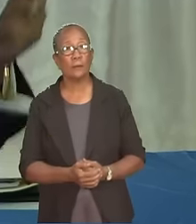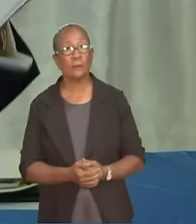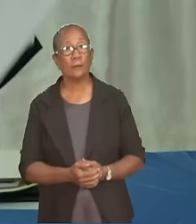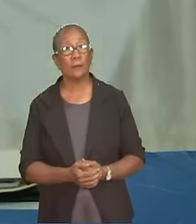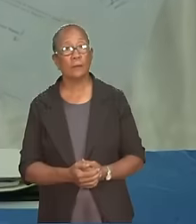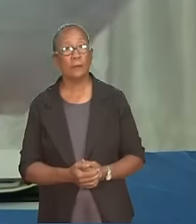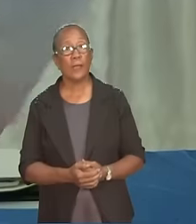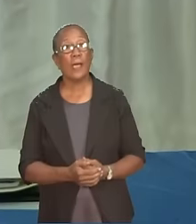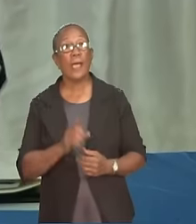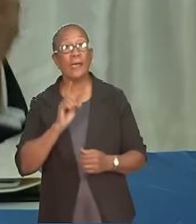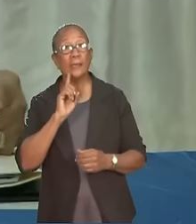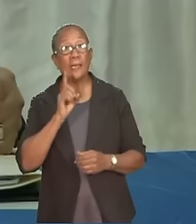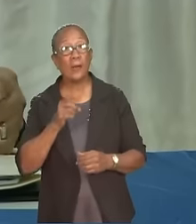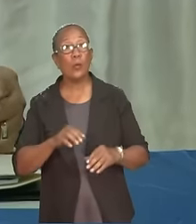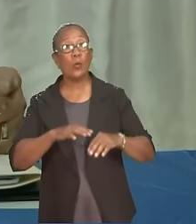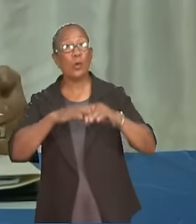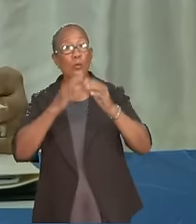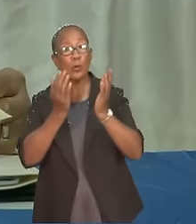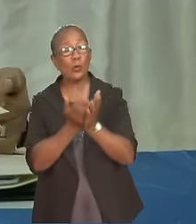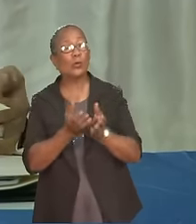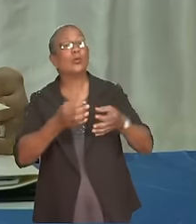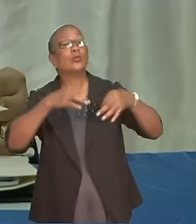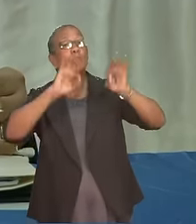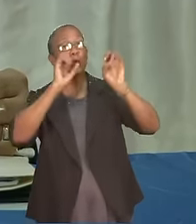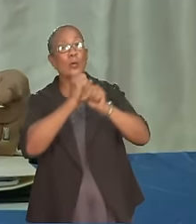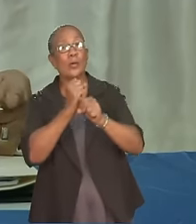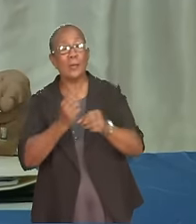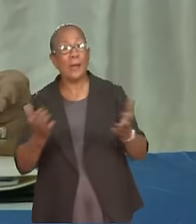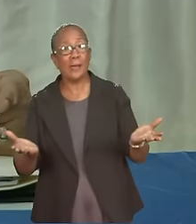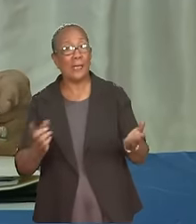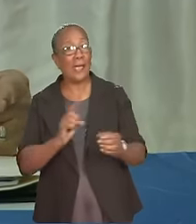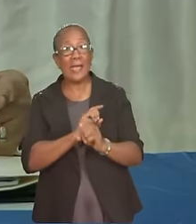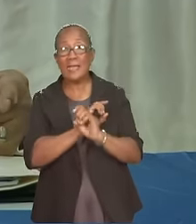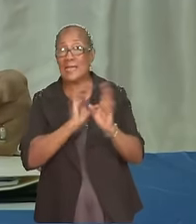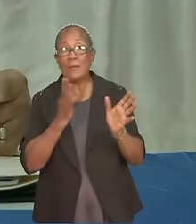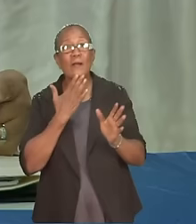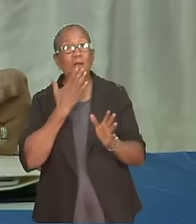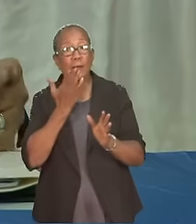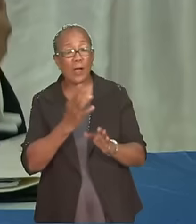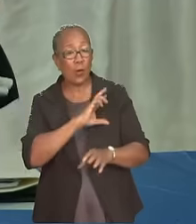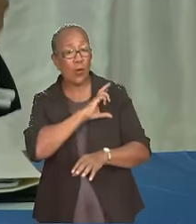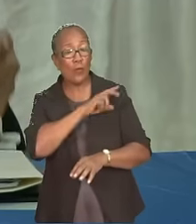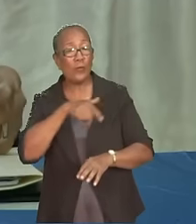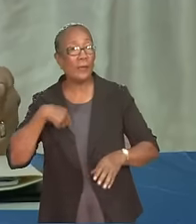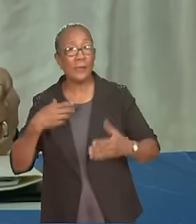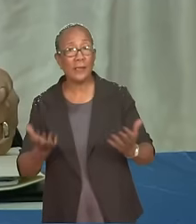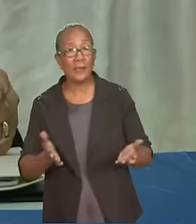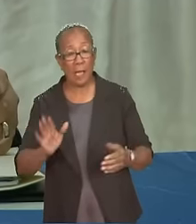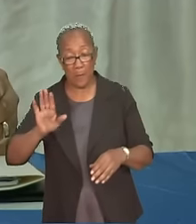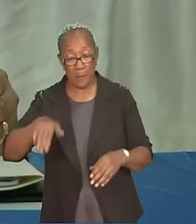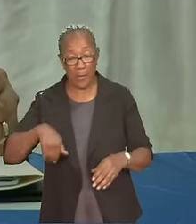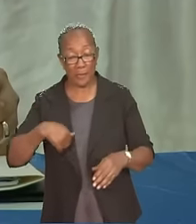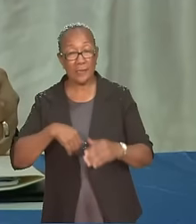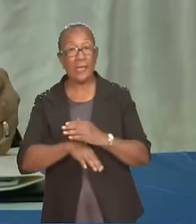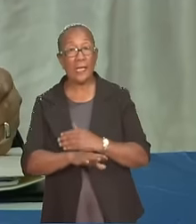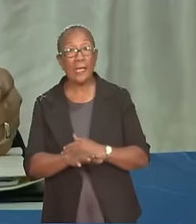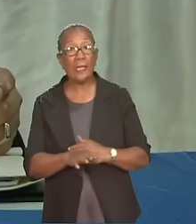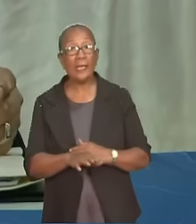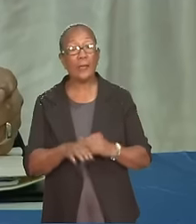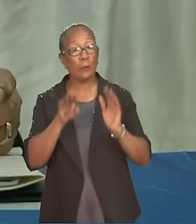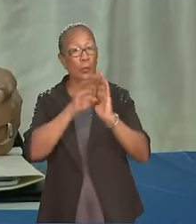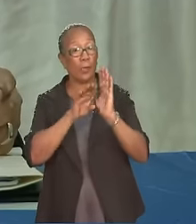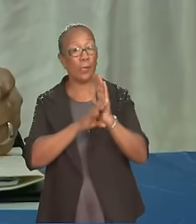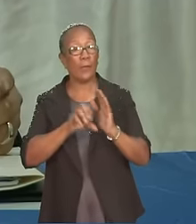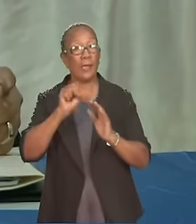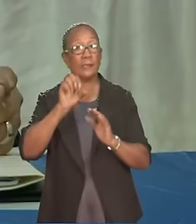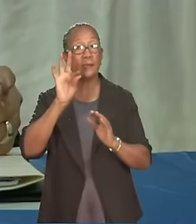En daarvoor wordt een hele show gemaakt en niemand vraagt aan de president wat er aan de hand is. Pas toen ik bij het programma bij STVS was achter me,